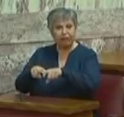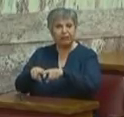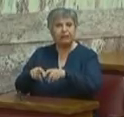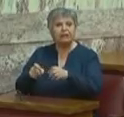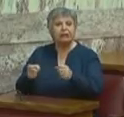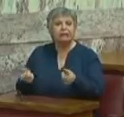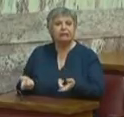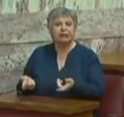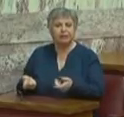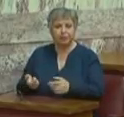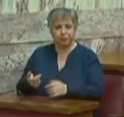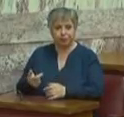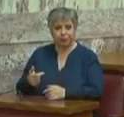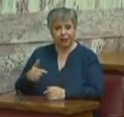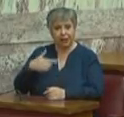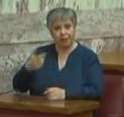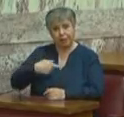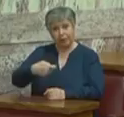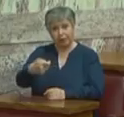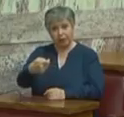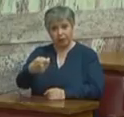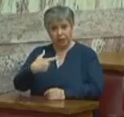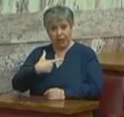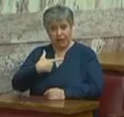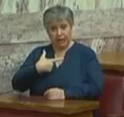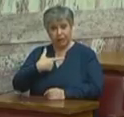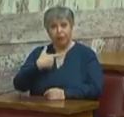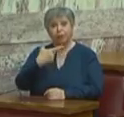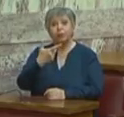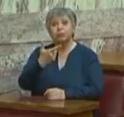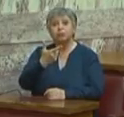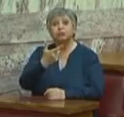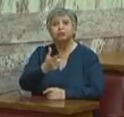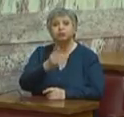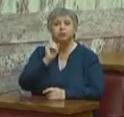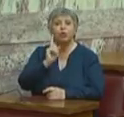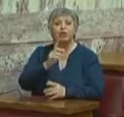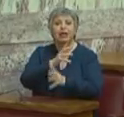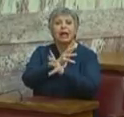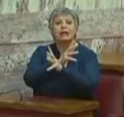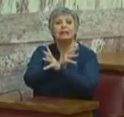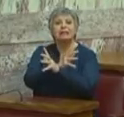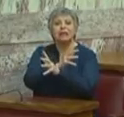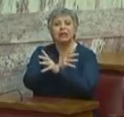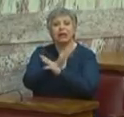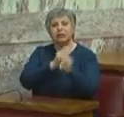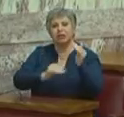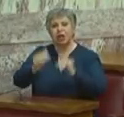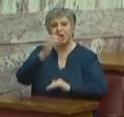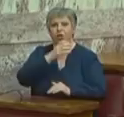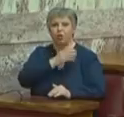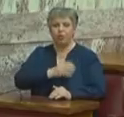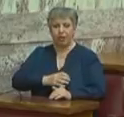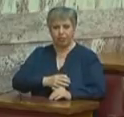λαμβάνω έγγραφο από την εισαγγελέα του Αρείου Πάγου, την κυρία Ξένη Δημητρίου, στο οποίο λέει το